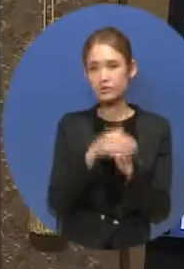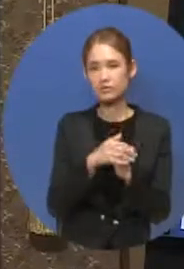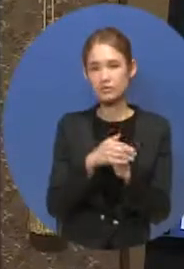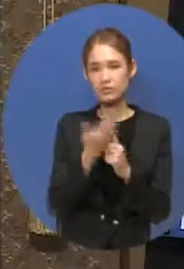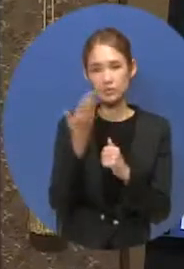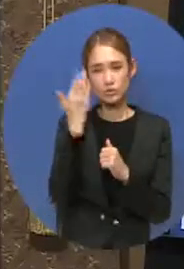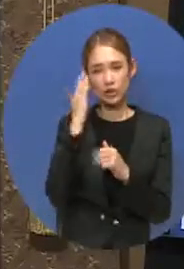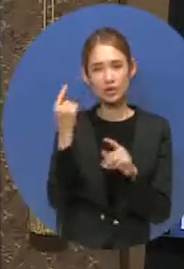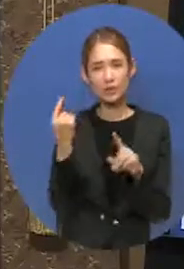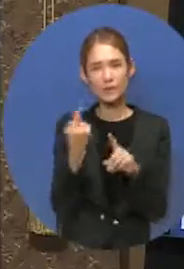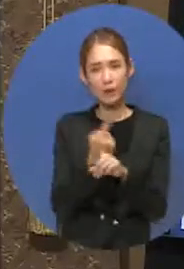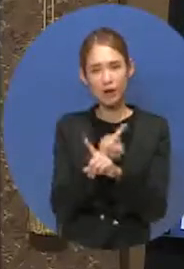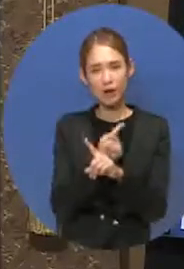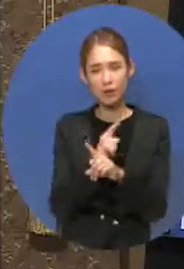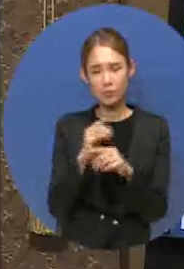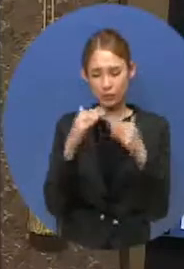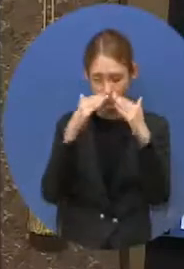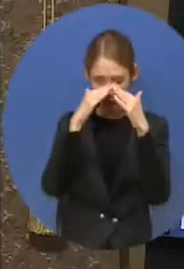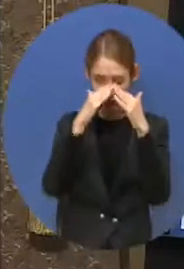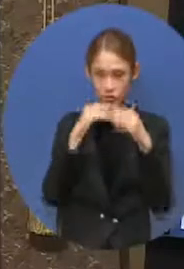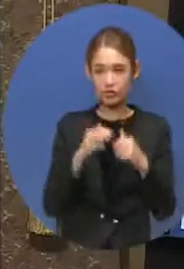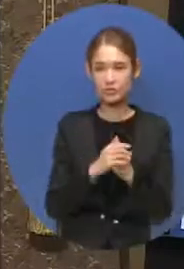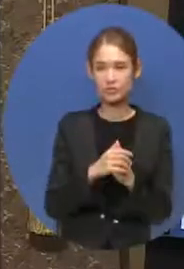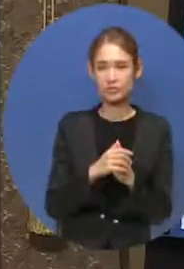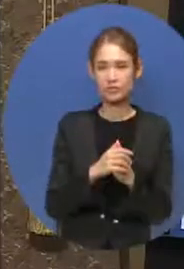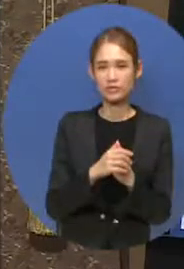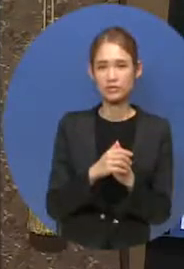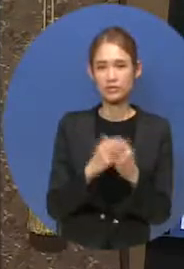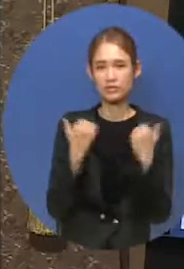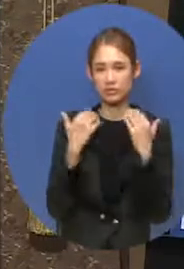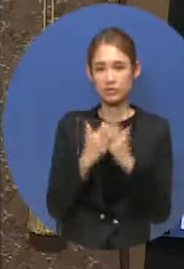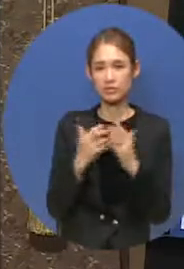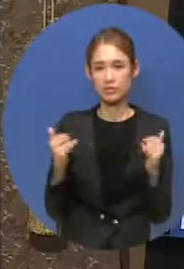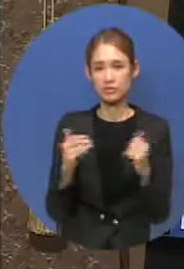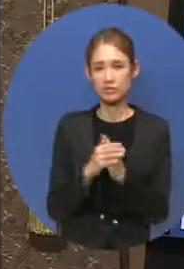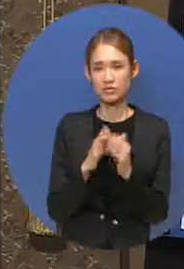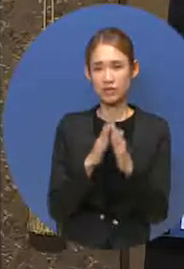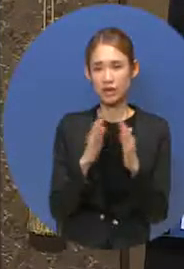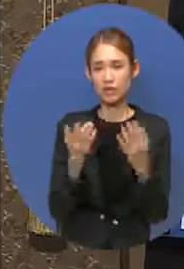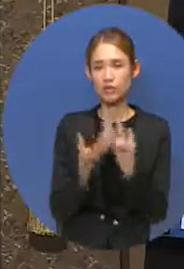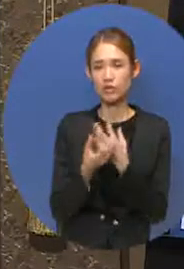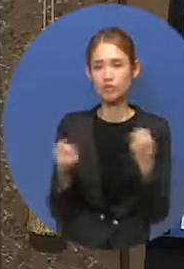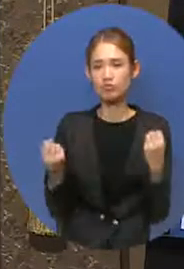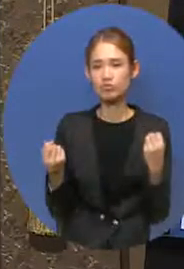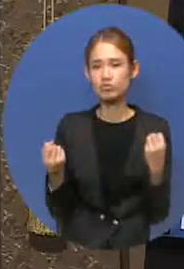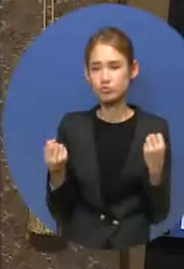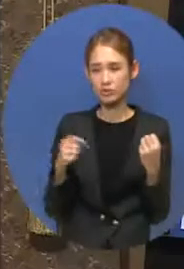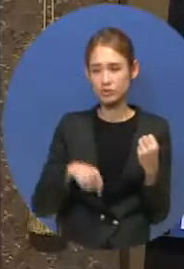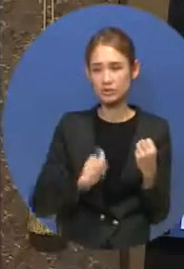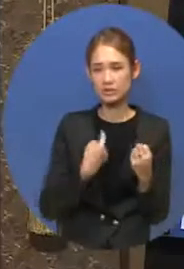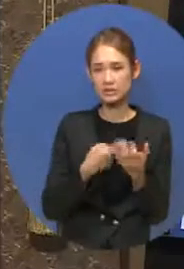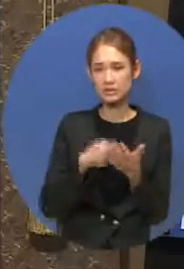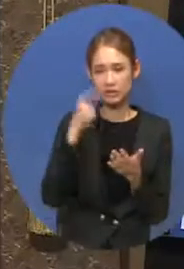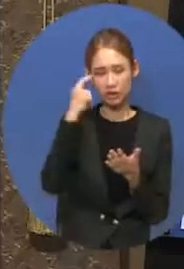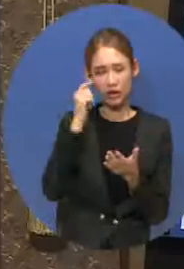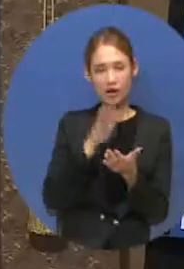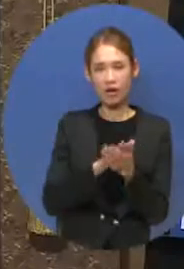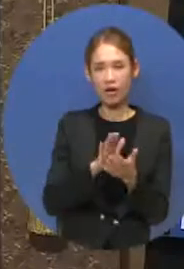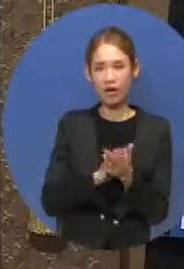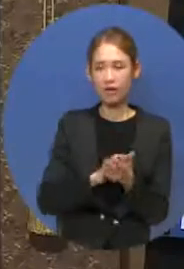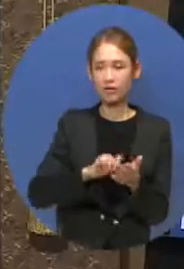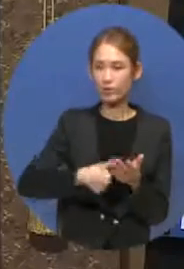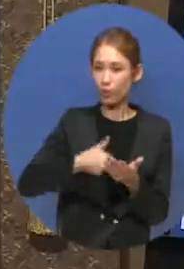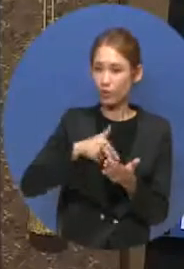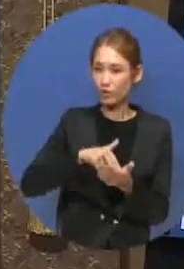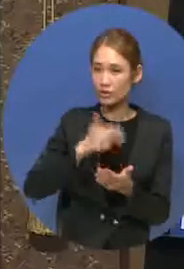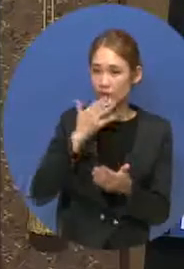최근의 트렌드는 주거입니다. 그러니까 발달장애 당사자도 가족하고 분리되어서 스스로 독립을 할